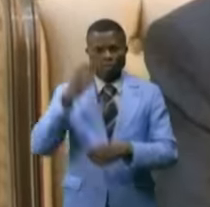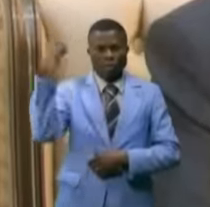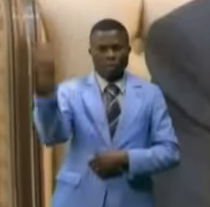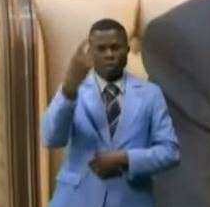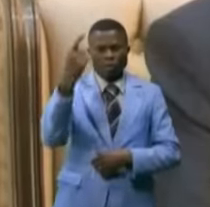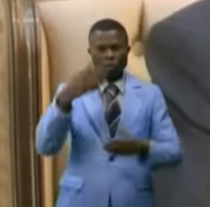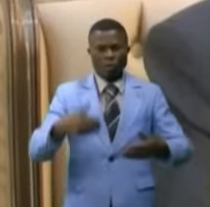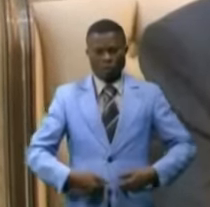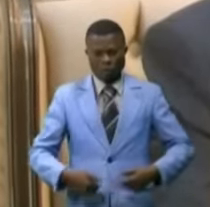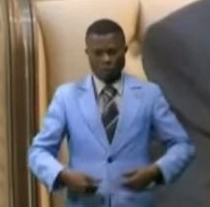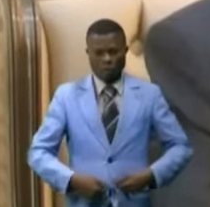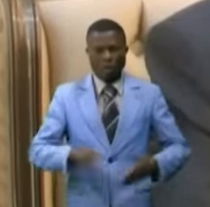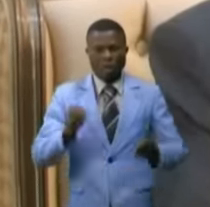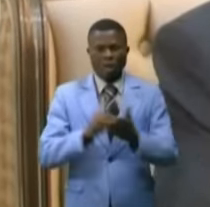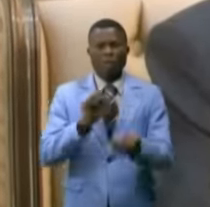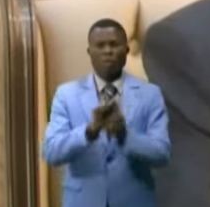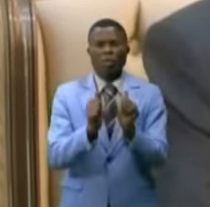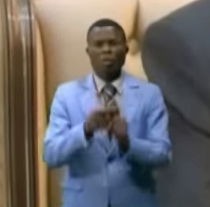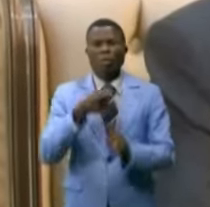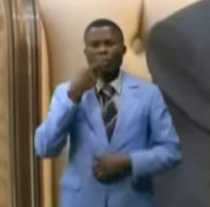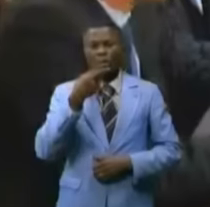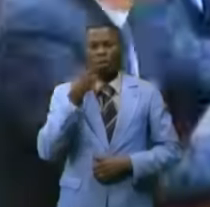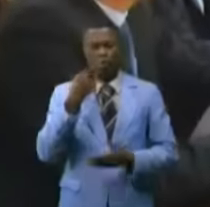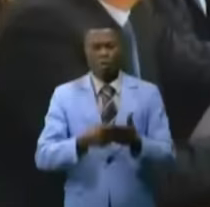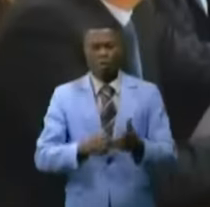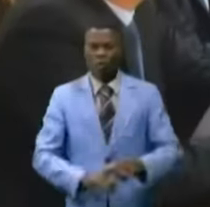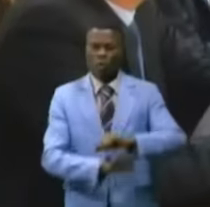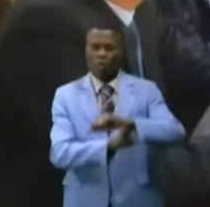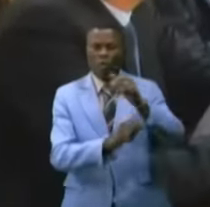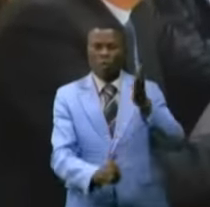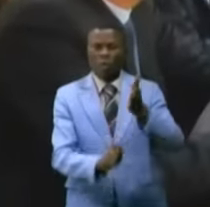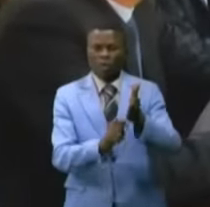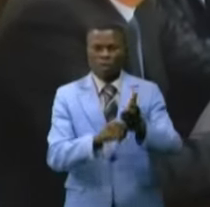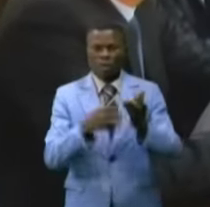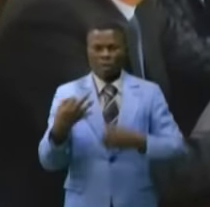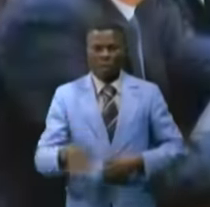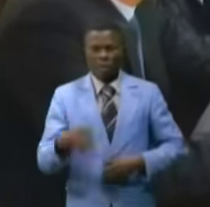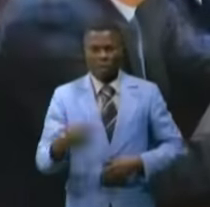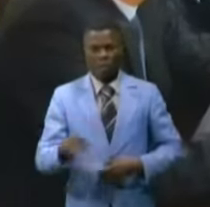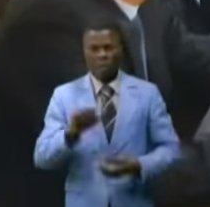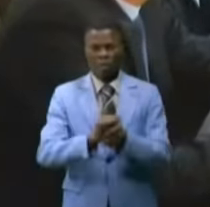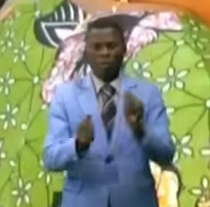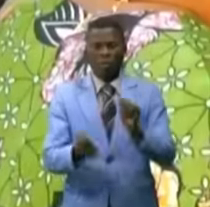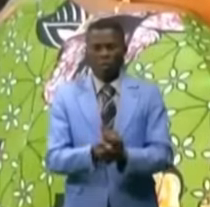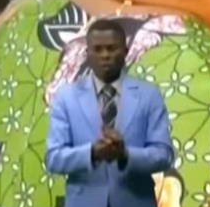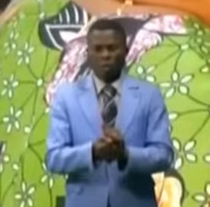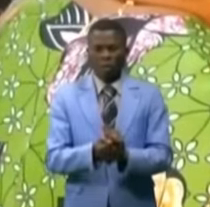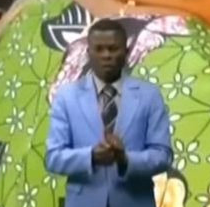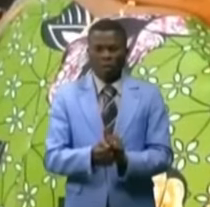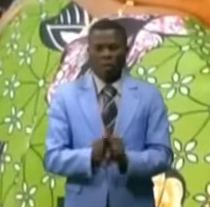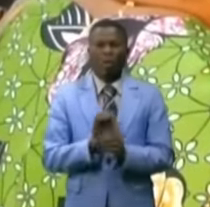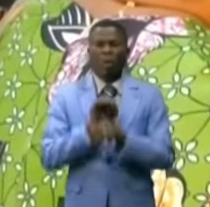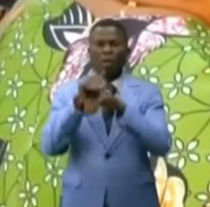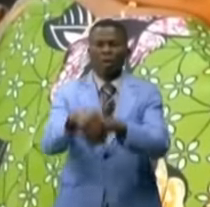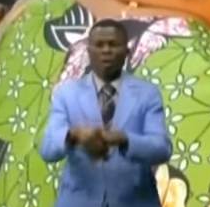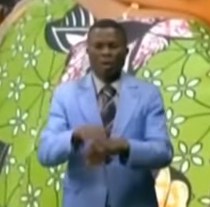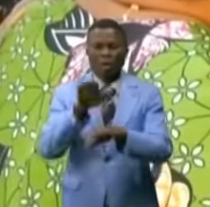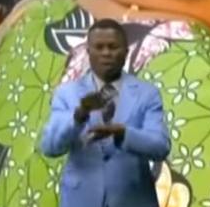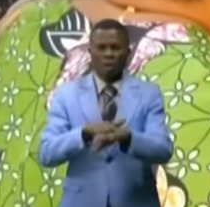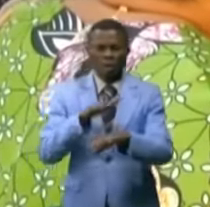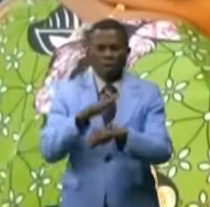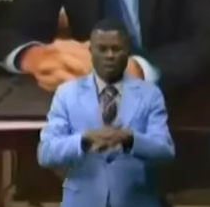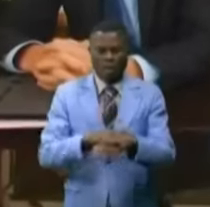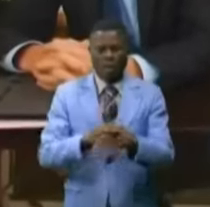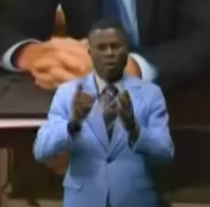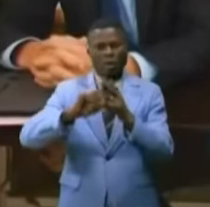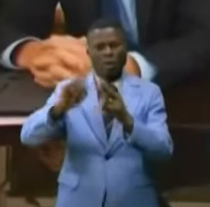jeunesse. Autre sujet évoqué, l'accompagnement technique de la France au processus de désengagement progressif de la